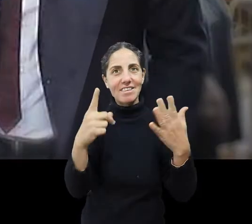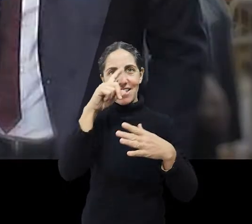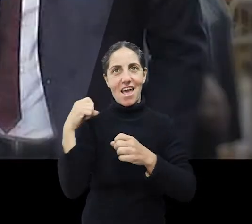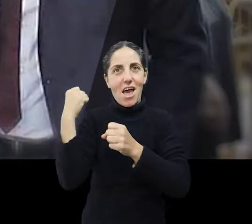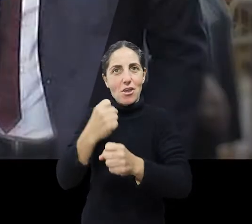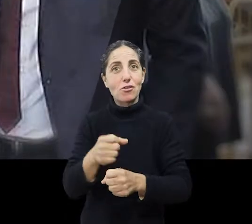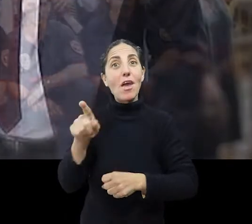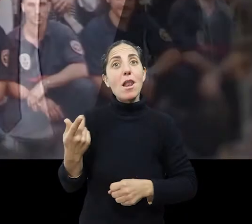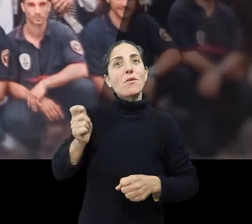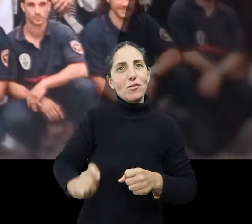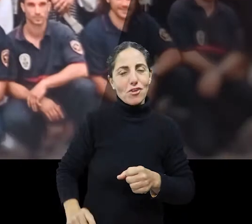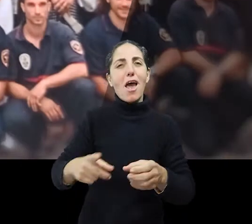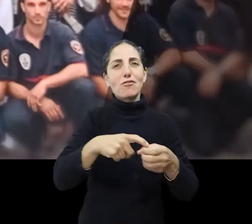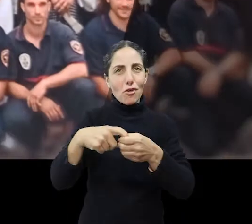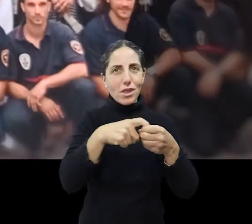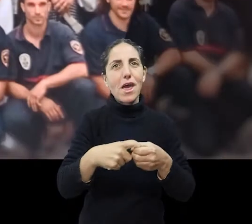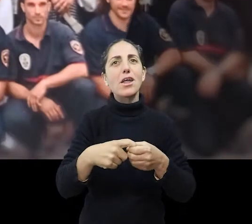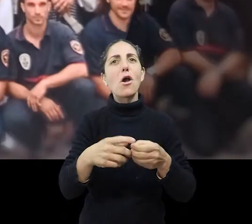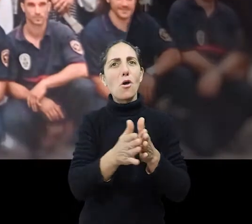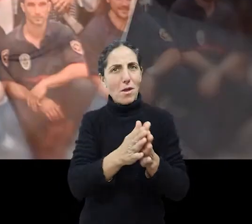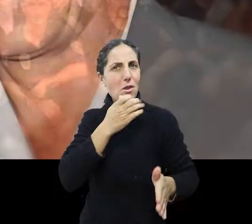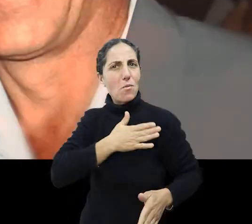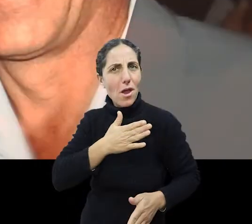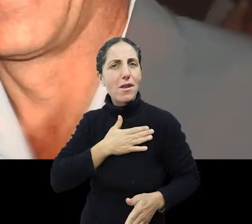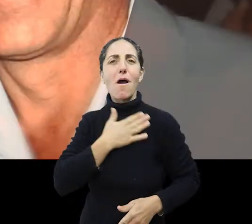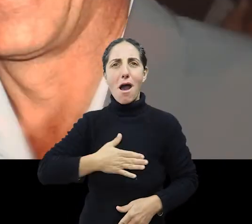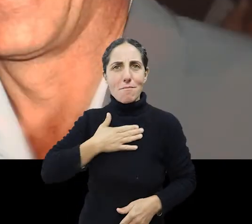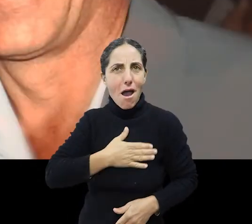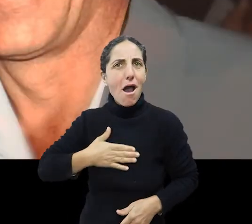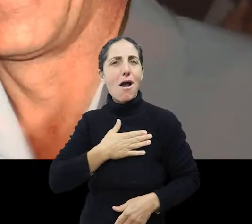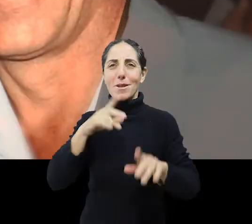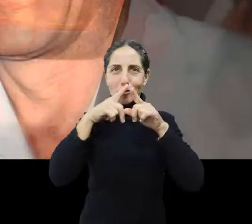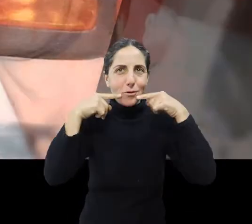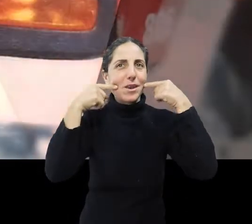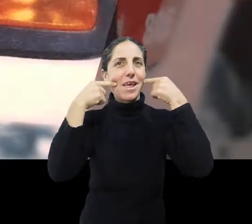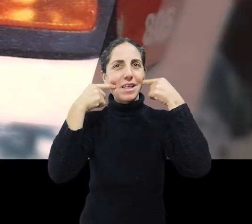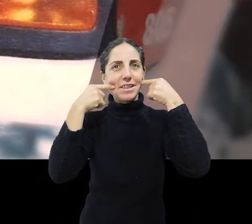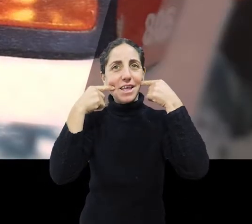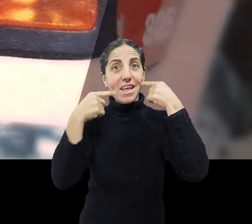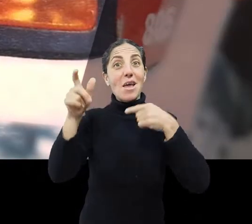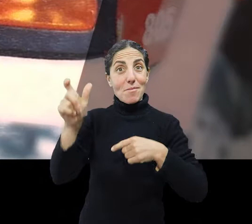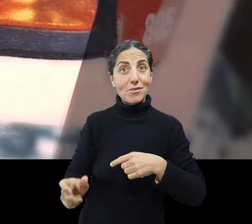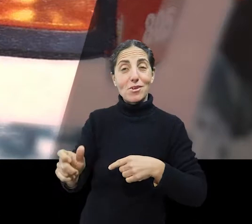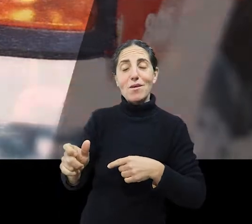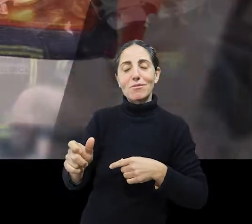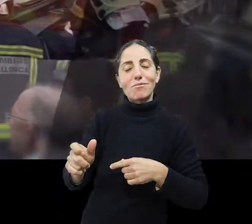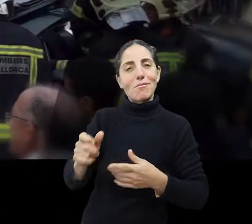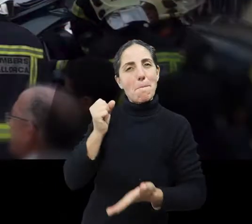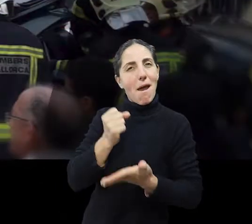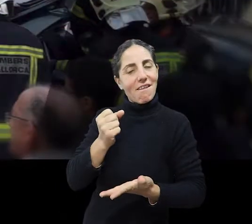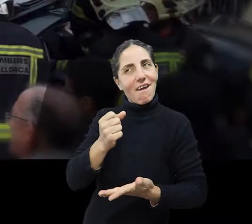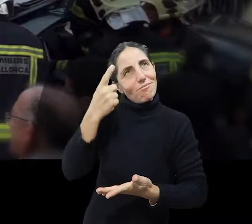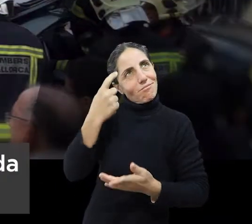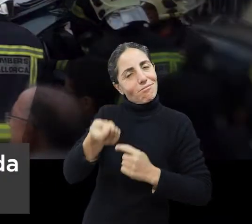anys. Professional, solidari, bon company, amable, diligent, somrient, d'aquelles persones que et deixen